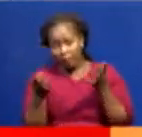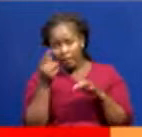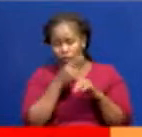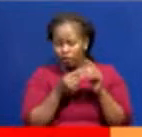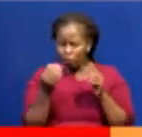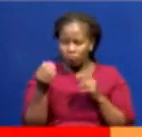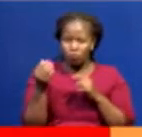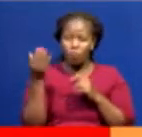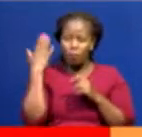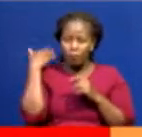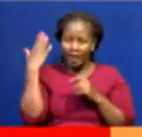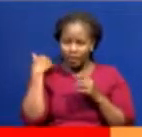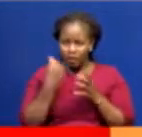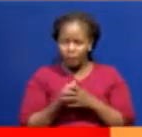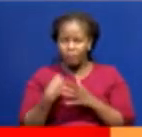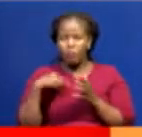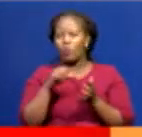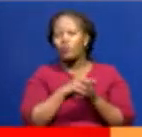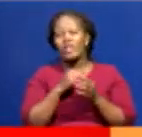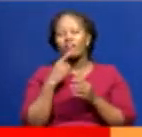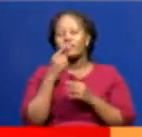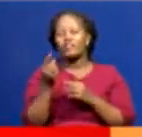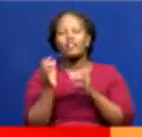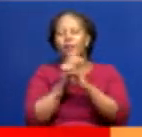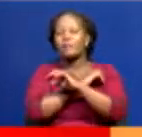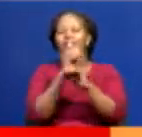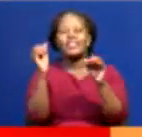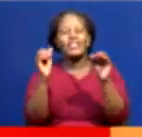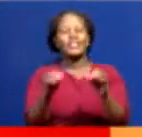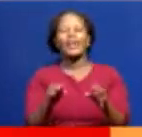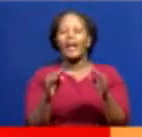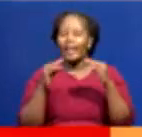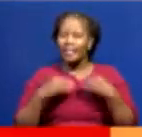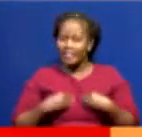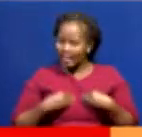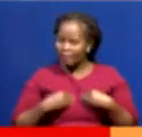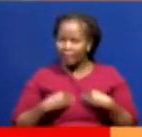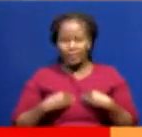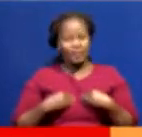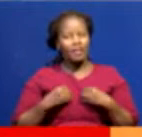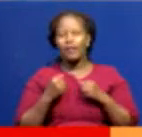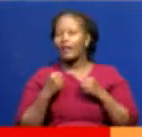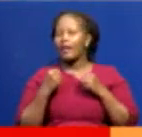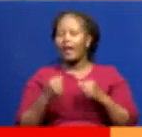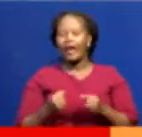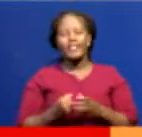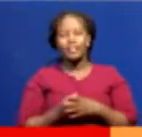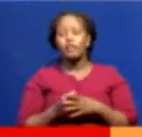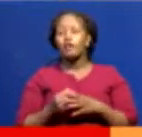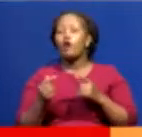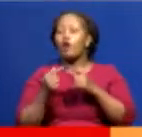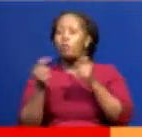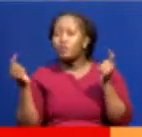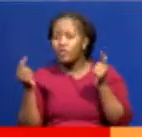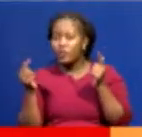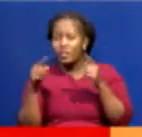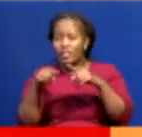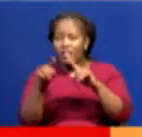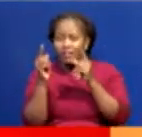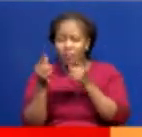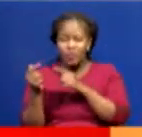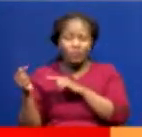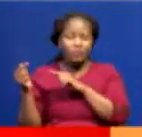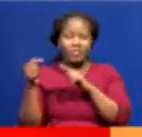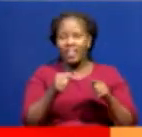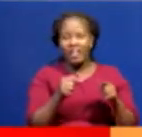na tumemwambia wa rais hatutakubali. Haiwezekani kamwe kwamba upinzani waje